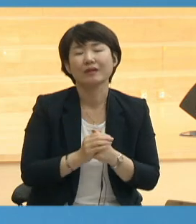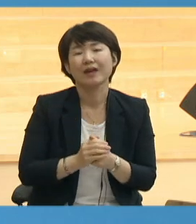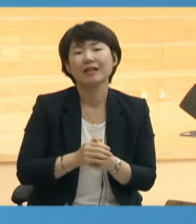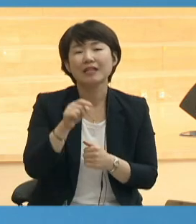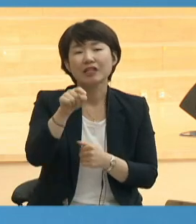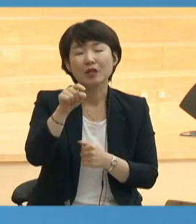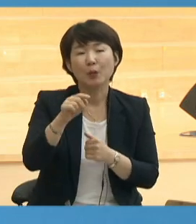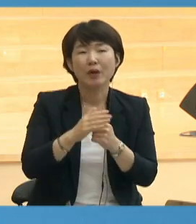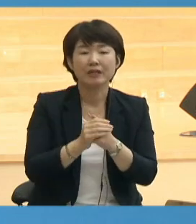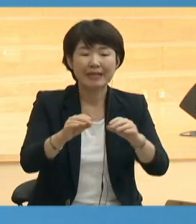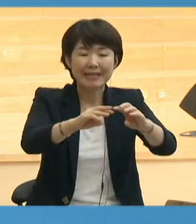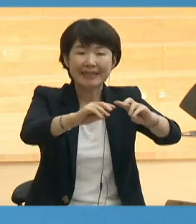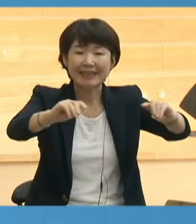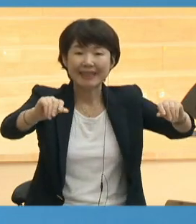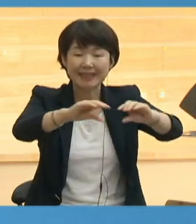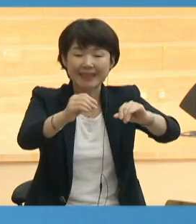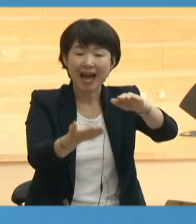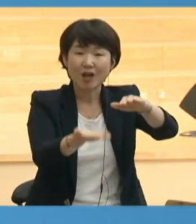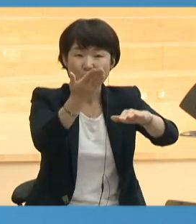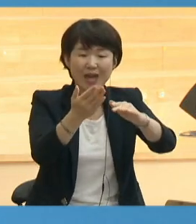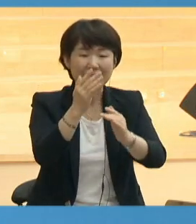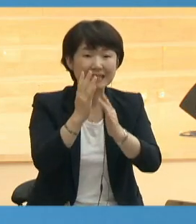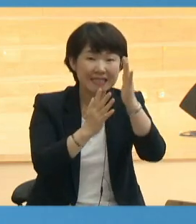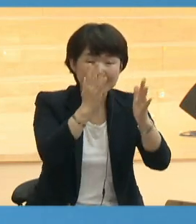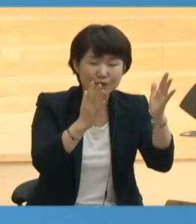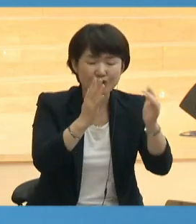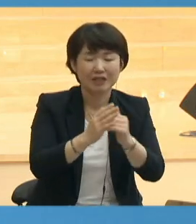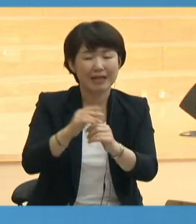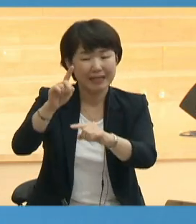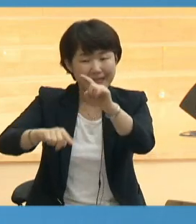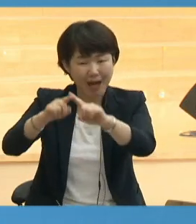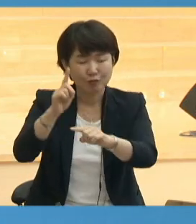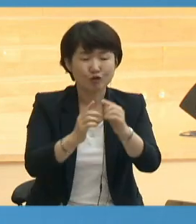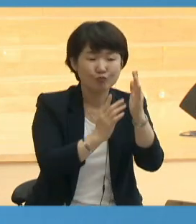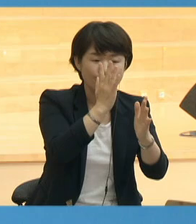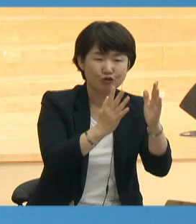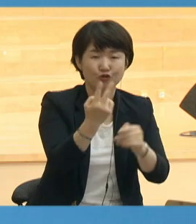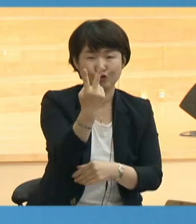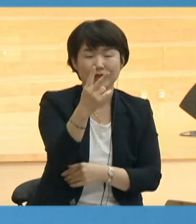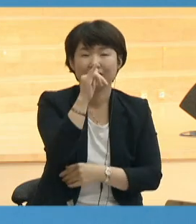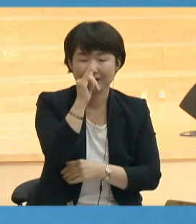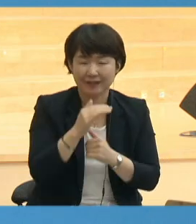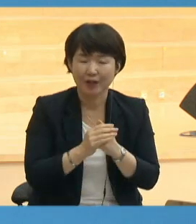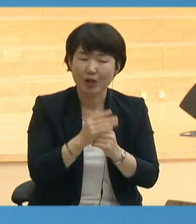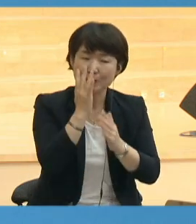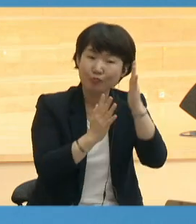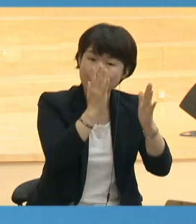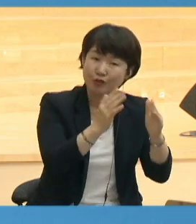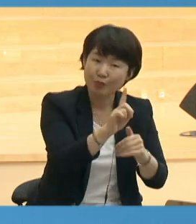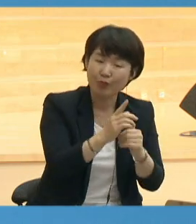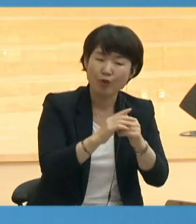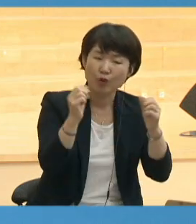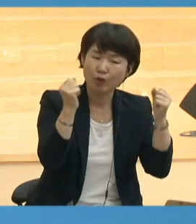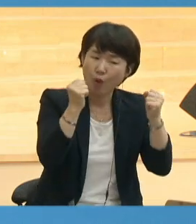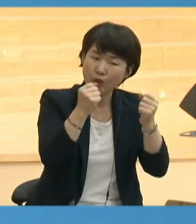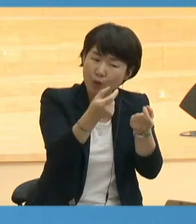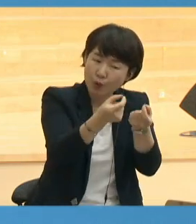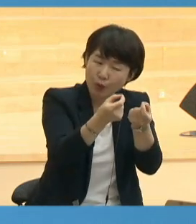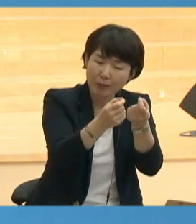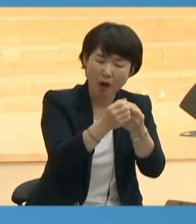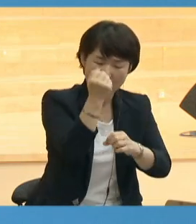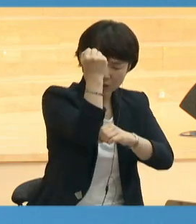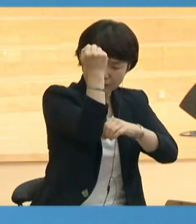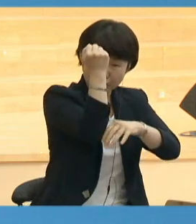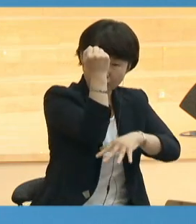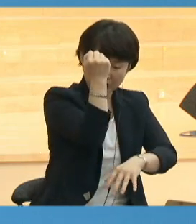육상 식물은 육상 신문 풀과 나무로 9분이 되어 제자나 푸른 겨울이 되어 지면 뿌리는 살아 남더라도